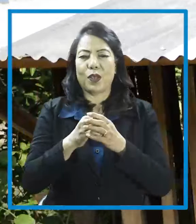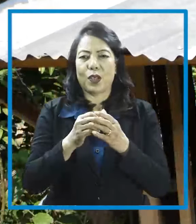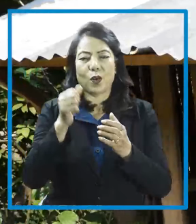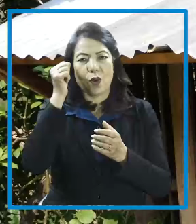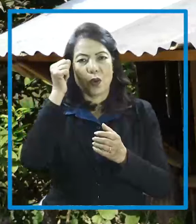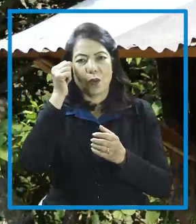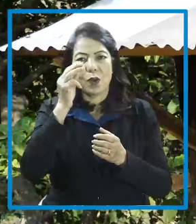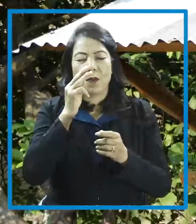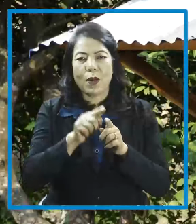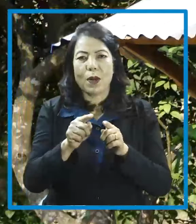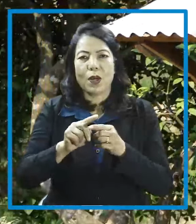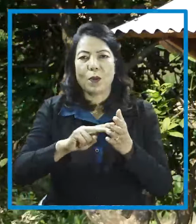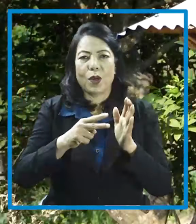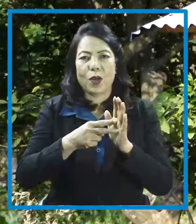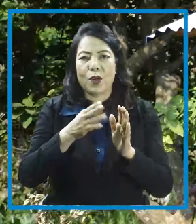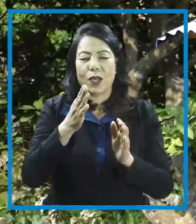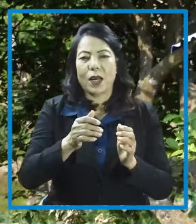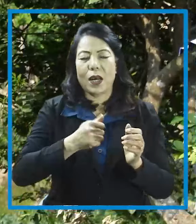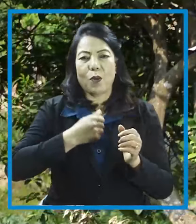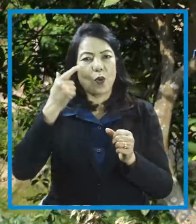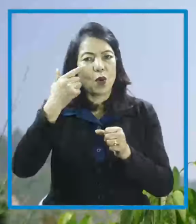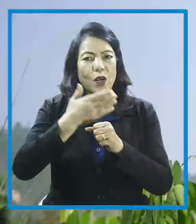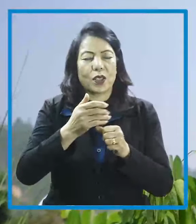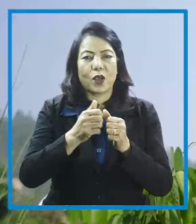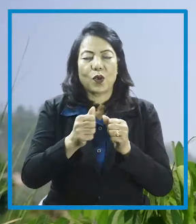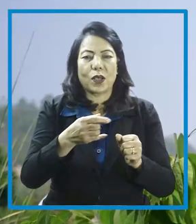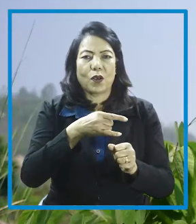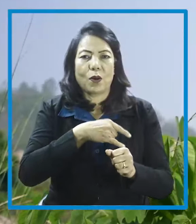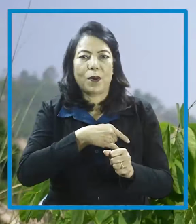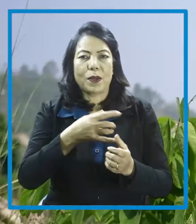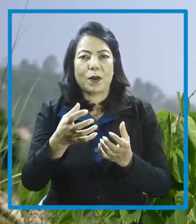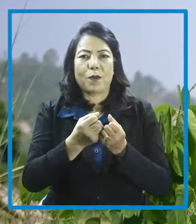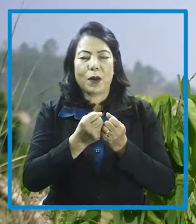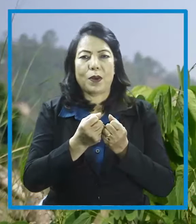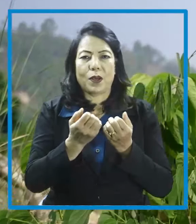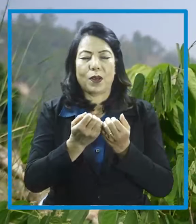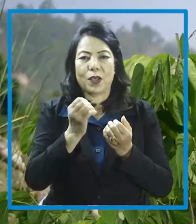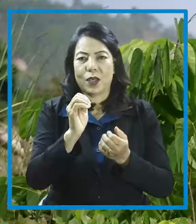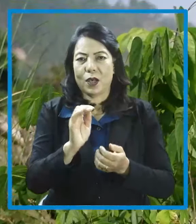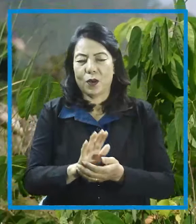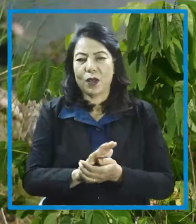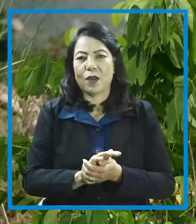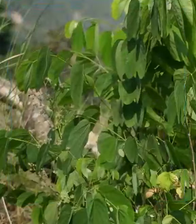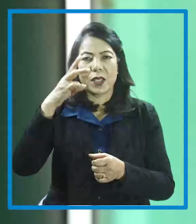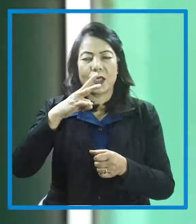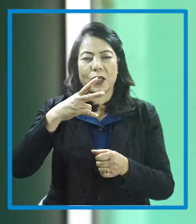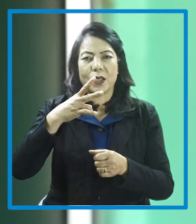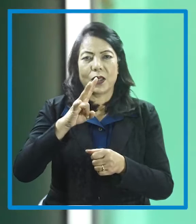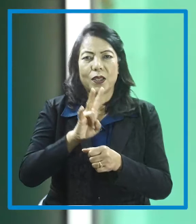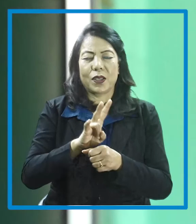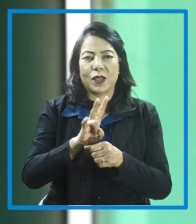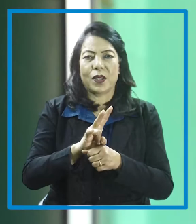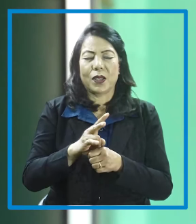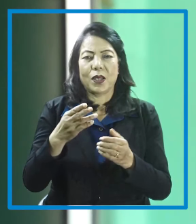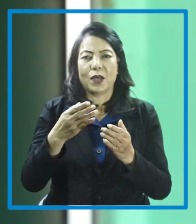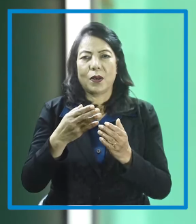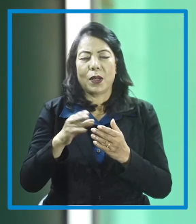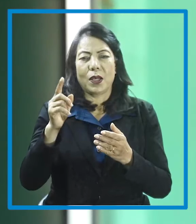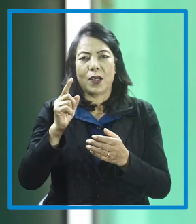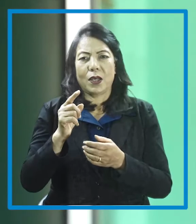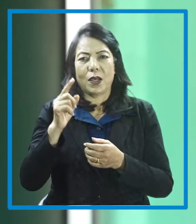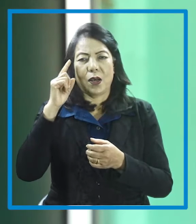पक्षहरूको अनुभवमा पनि परियोजनाले आफ्नो लक्ष्य अनुसारको उपलब्धि हासिल गर्न सकेको छ। परम्परागत तरिकाले चाहिँ जुन